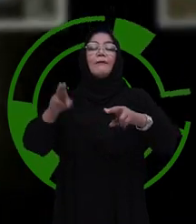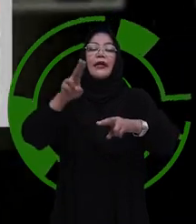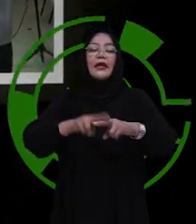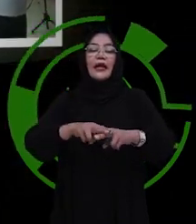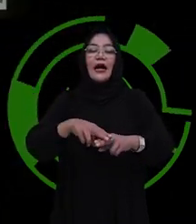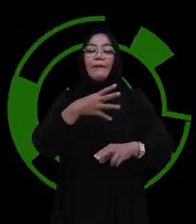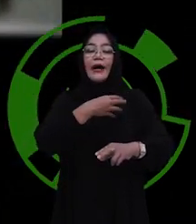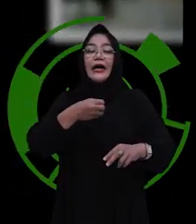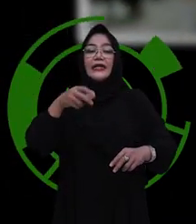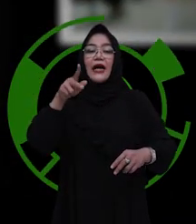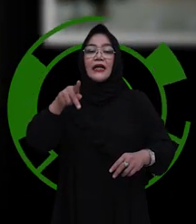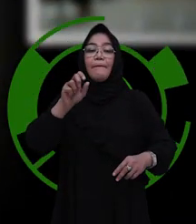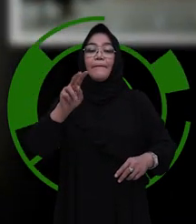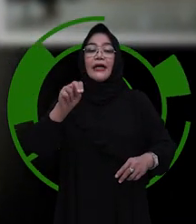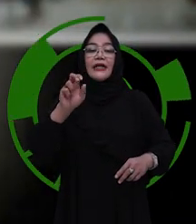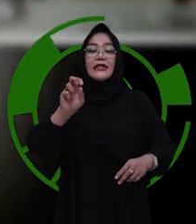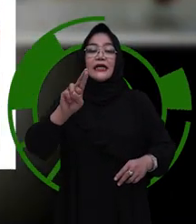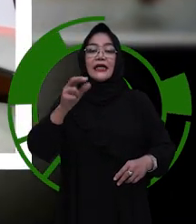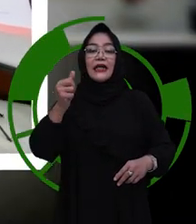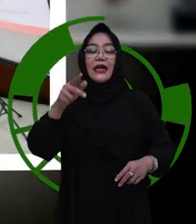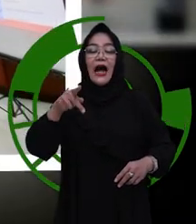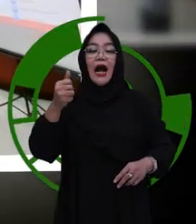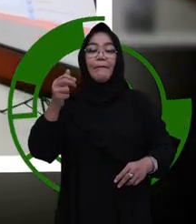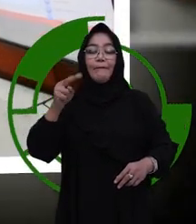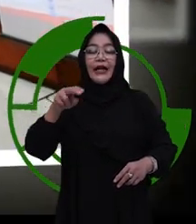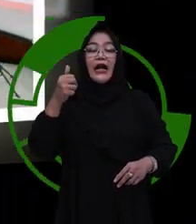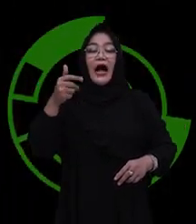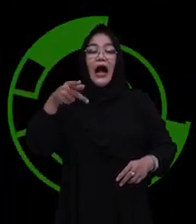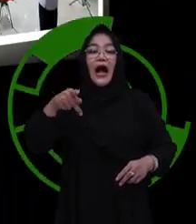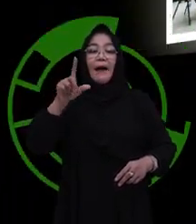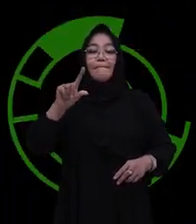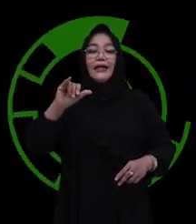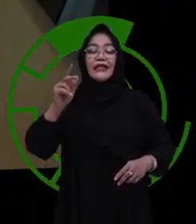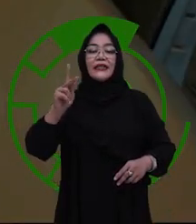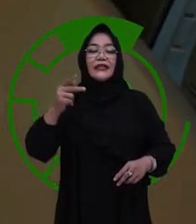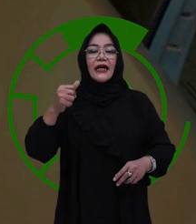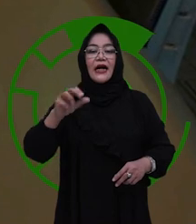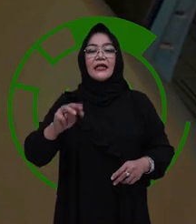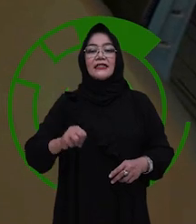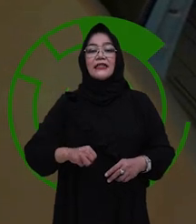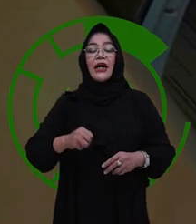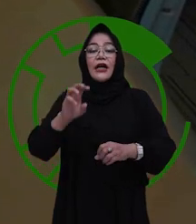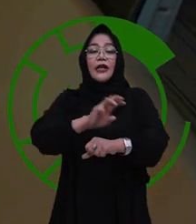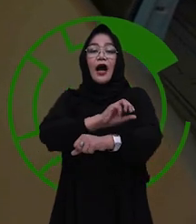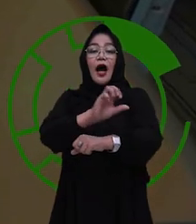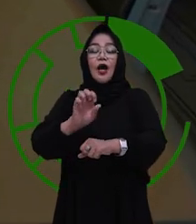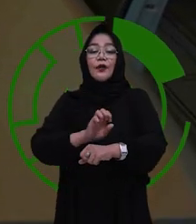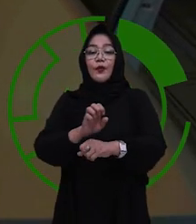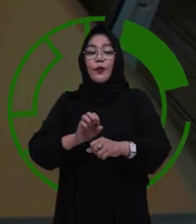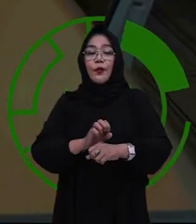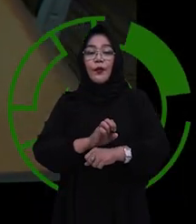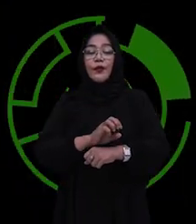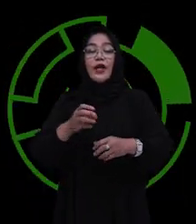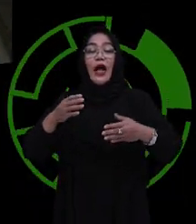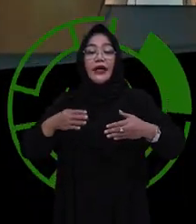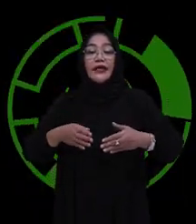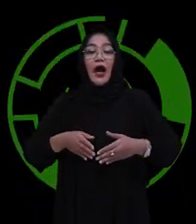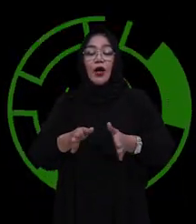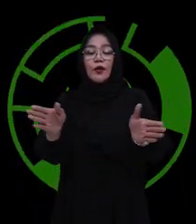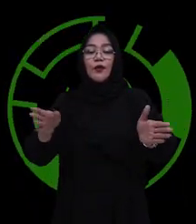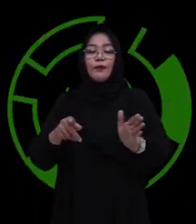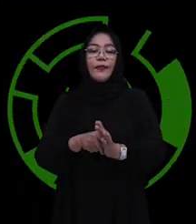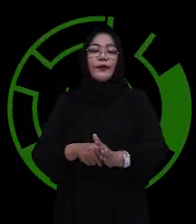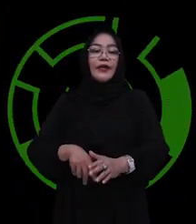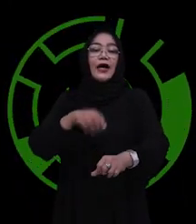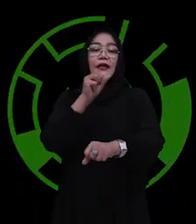dan penerapan aplikasi untuk meningkatkan kinerja dan pelayanan publik, meningkatkan kinerja Pengadilan Tinggi DKI